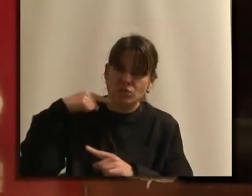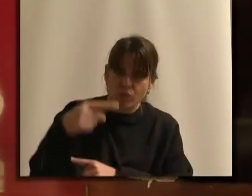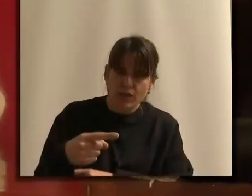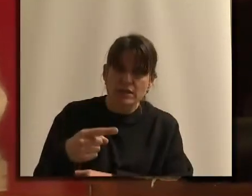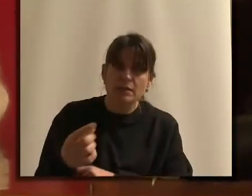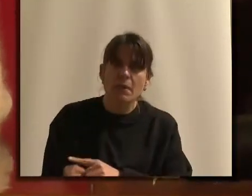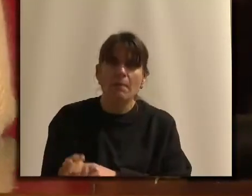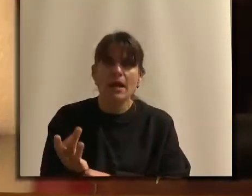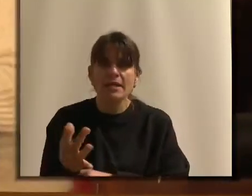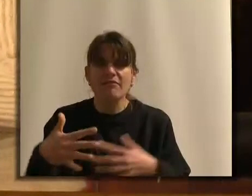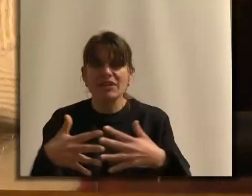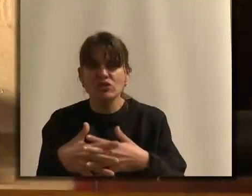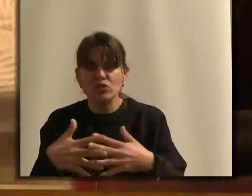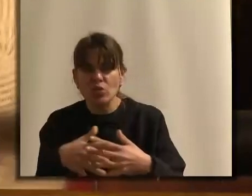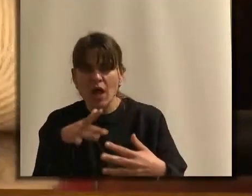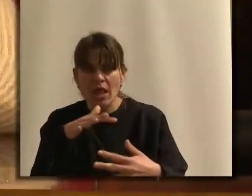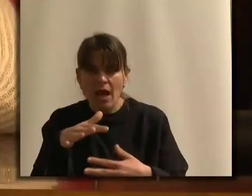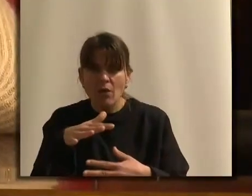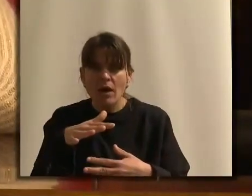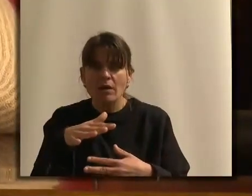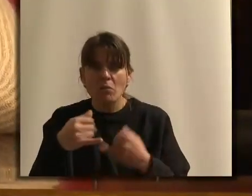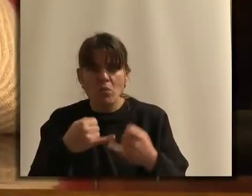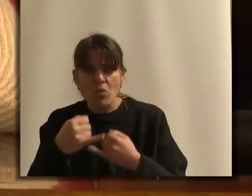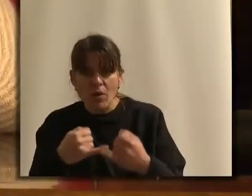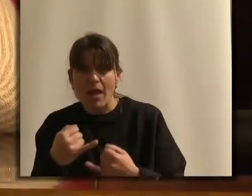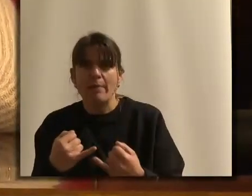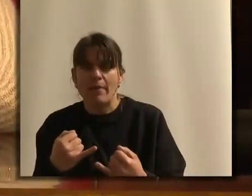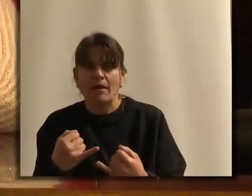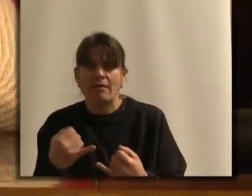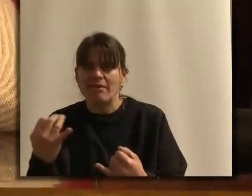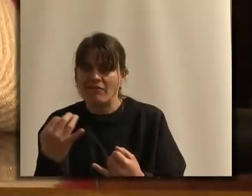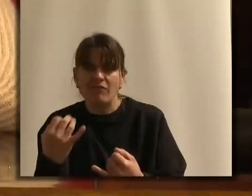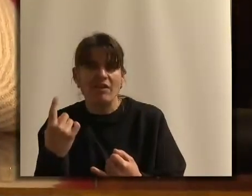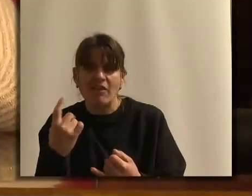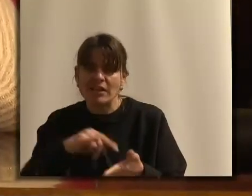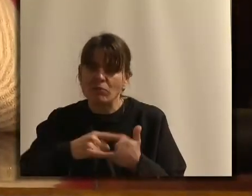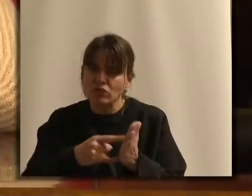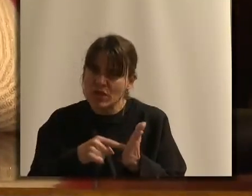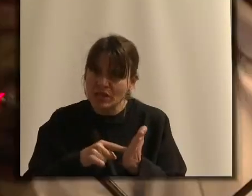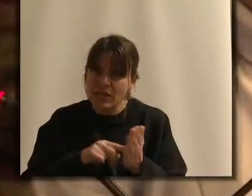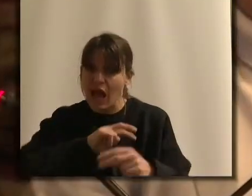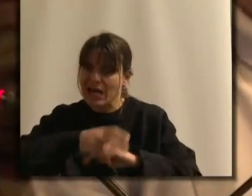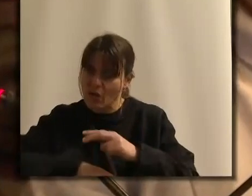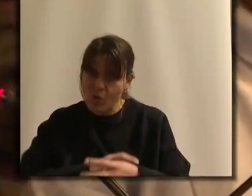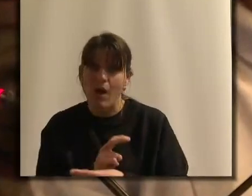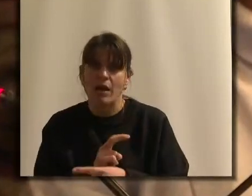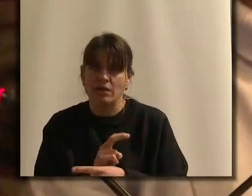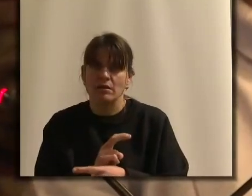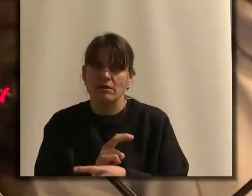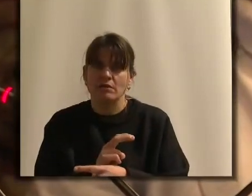de canalització d'aigües que dificultava l'execució tal com estava projectat, per tant es havia de replantejar el projecte, fet que l'encaria enormement.